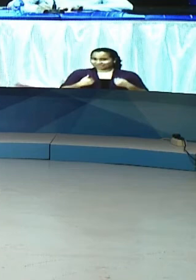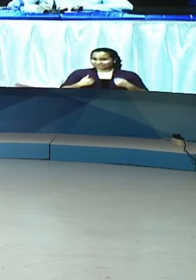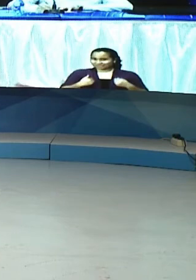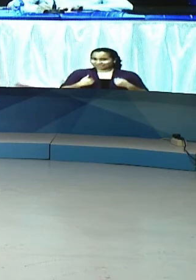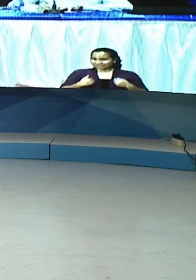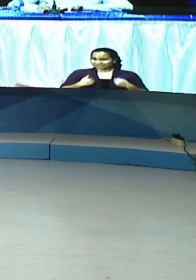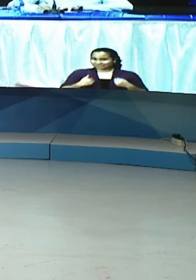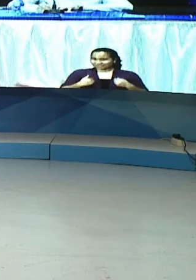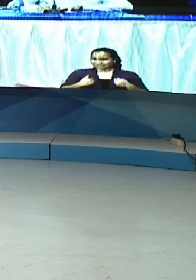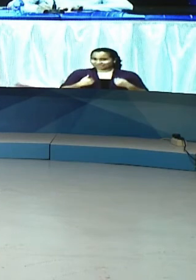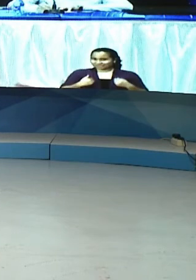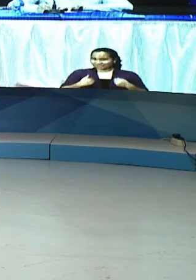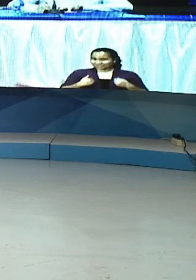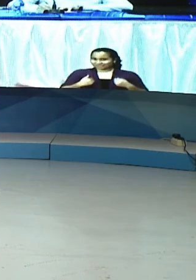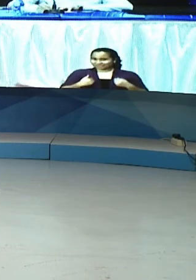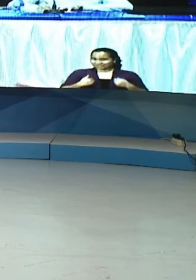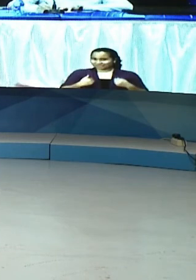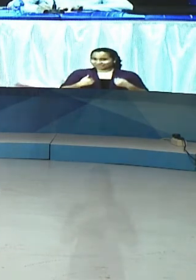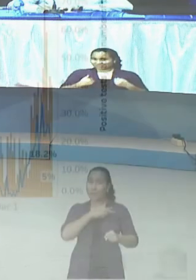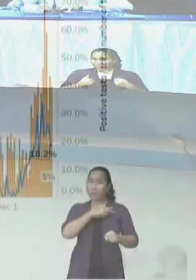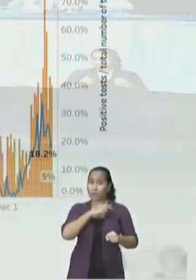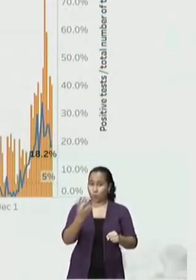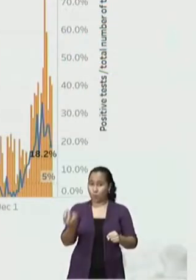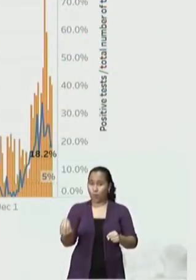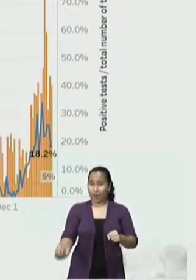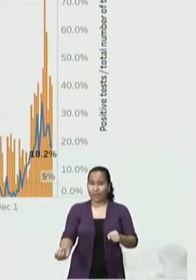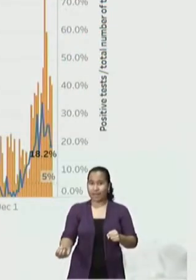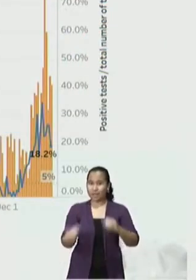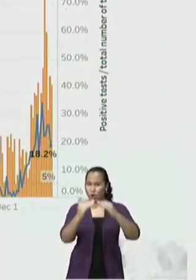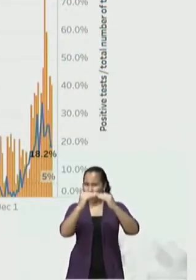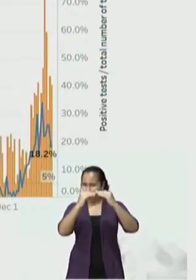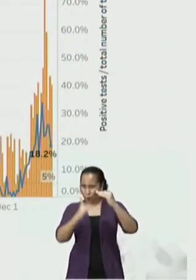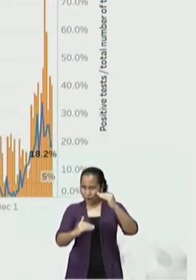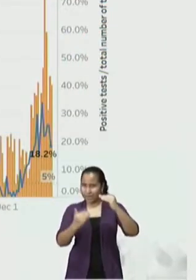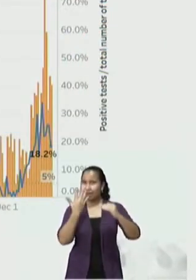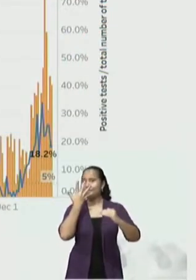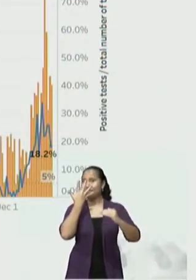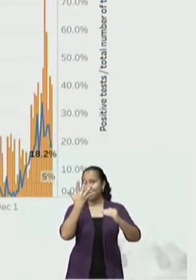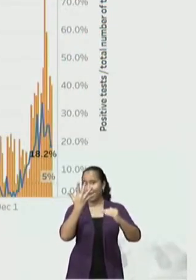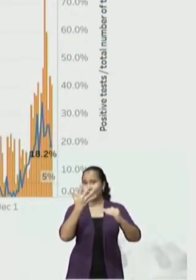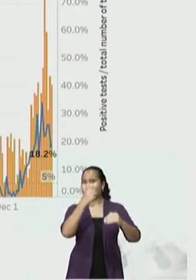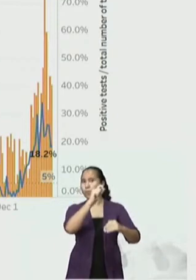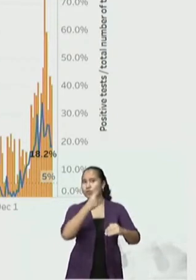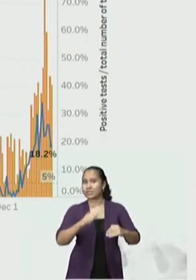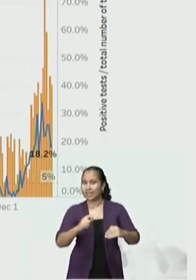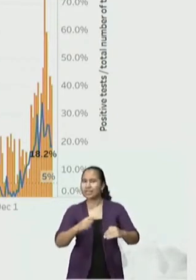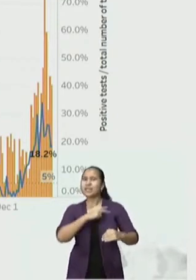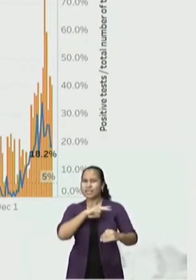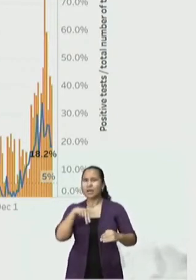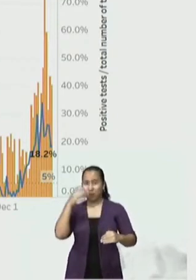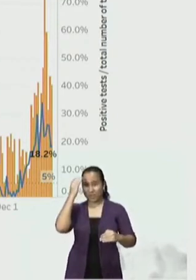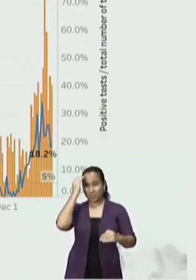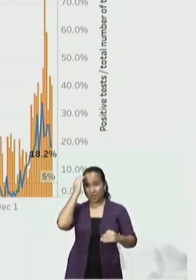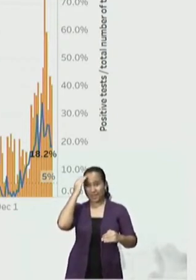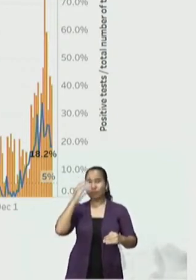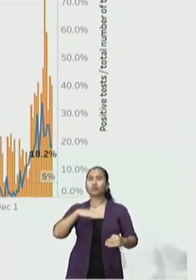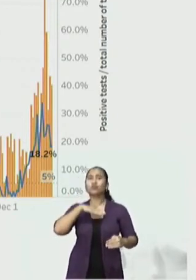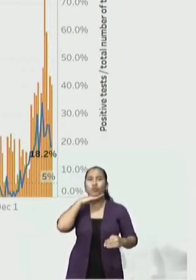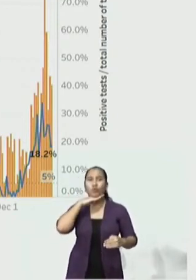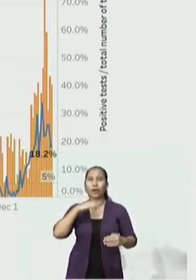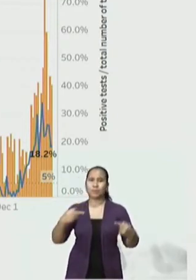te krijgen, zegt Krishnadat. Want pas dan weten we dat we genoeg hebben getest. En het is nu van